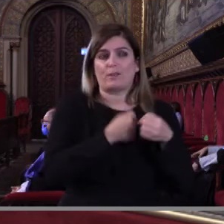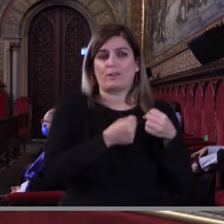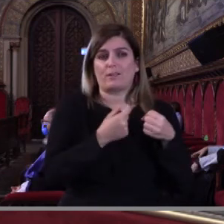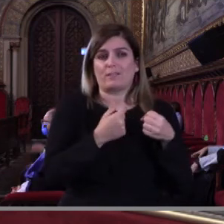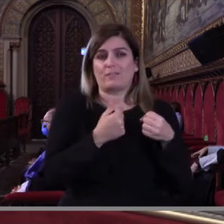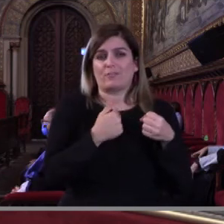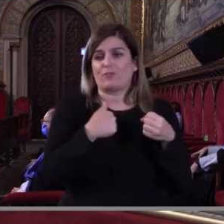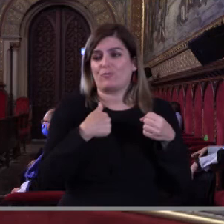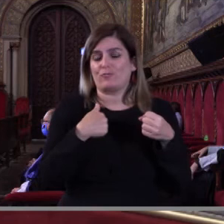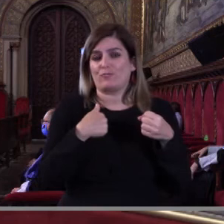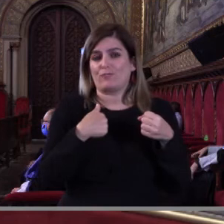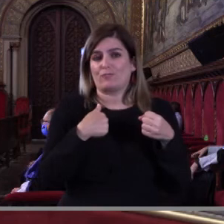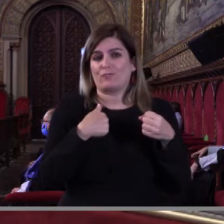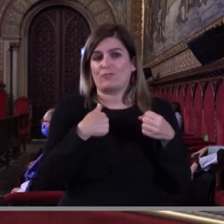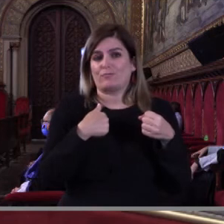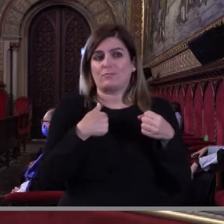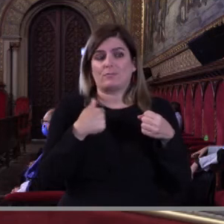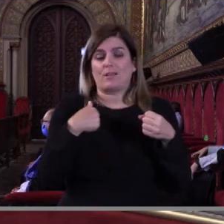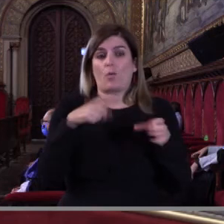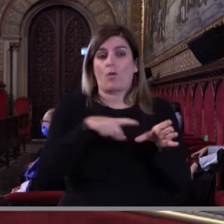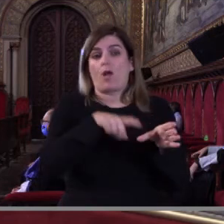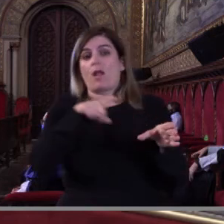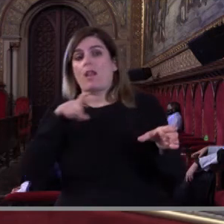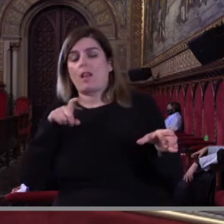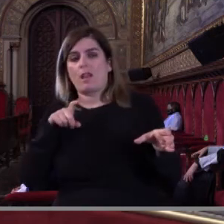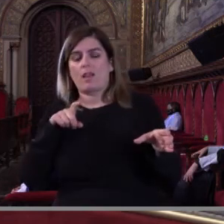tornat després del Parlament Europeu, doncs ja vaig poder